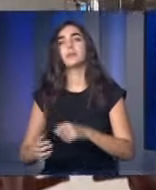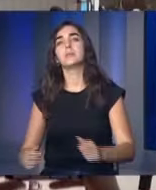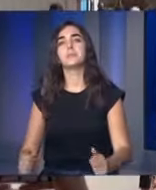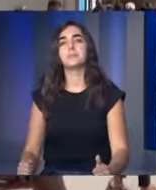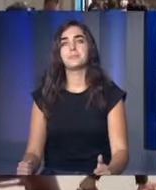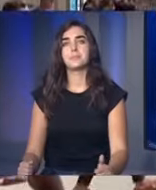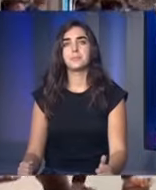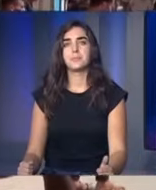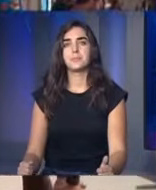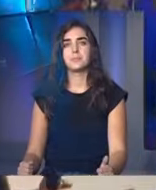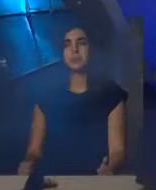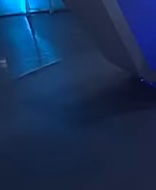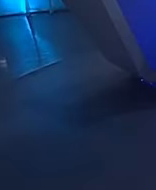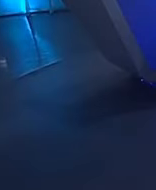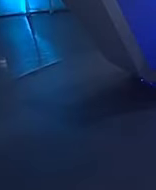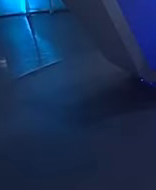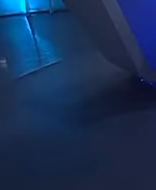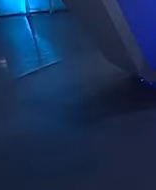في المنطقة.